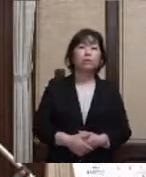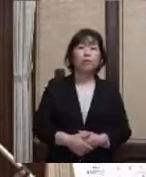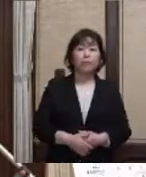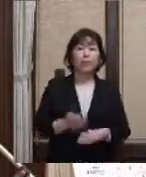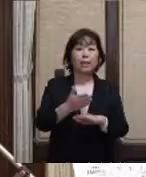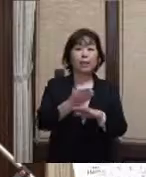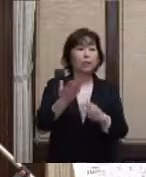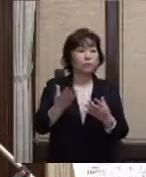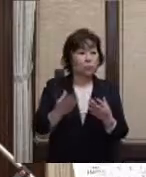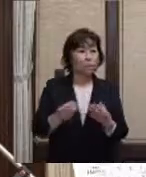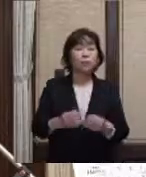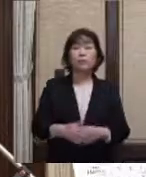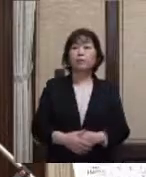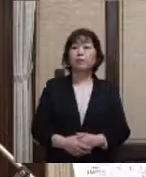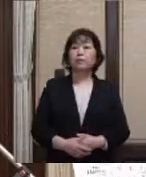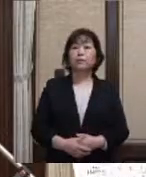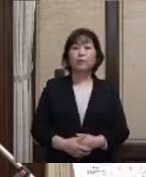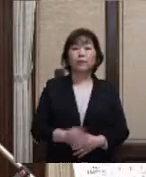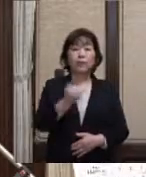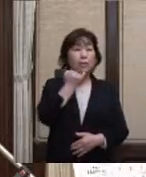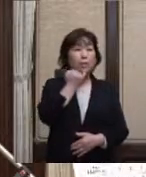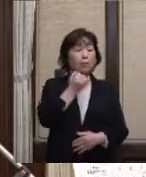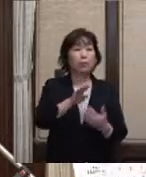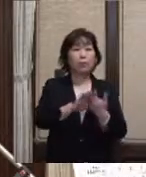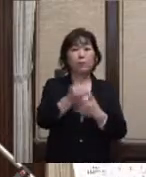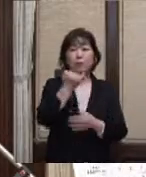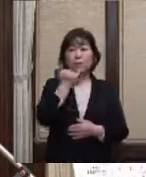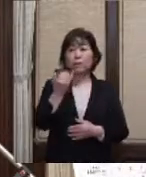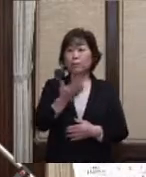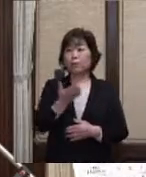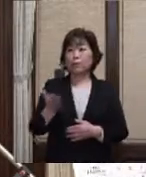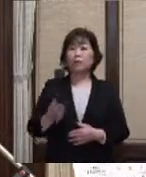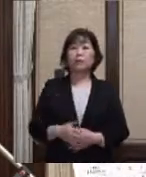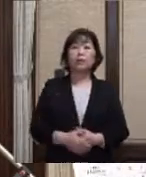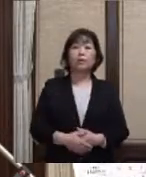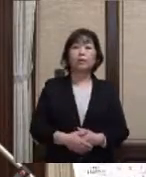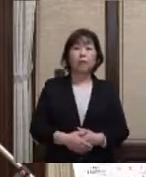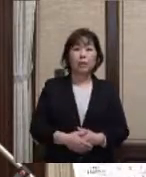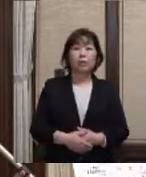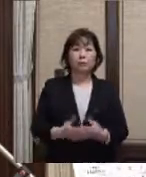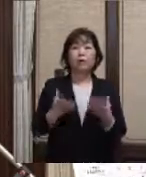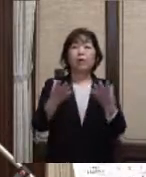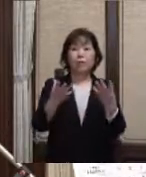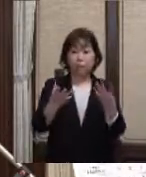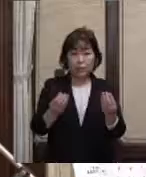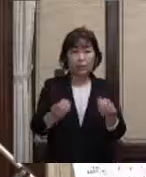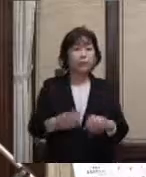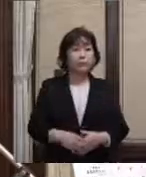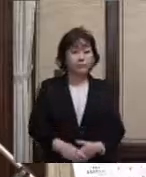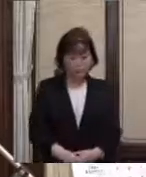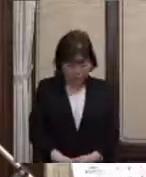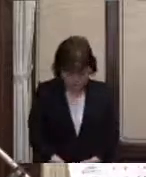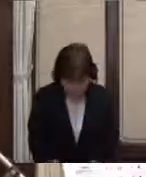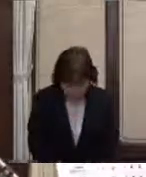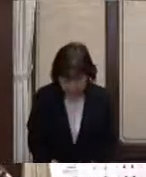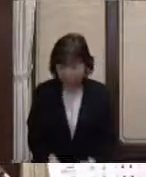ありがとうございます。すみません、 よろしいでしょうか。ではこれで、 はい、どうもありがとうございます。